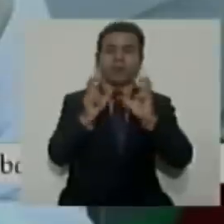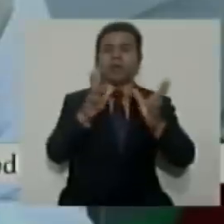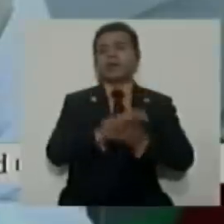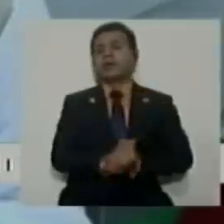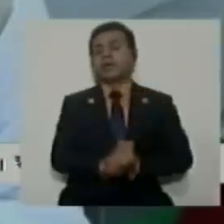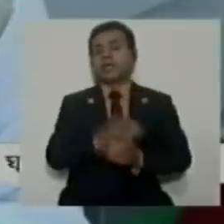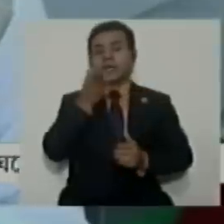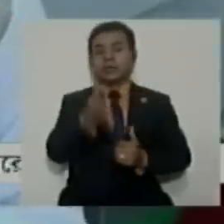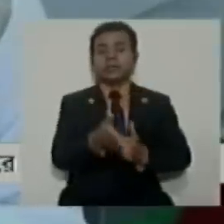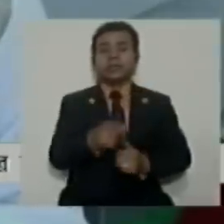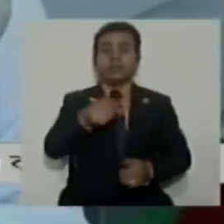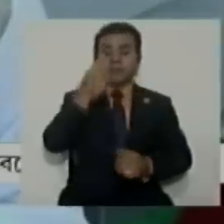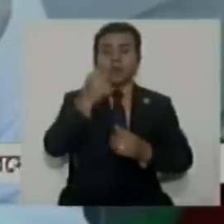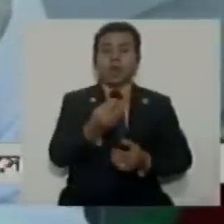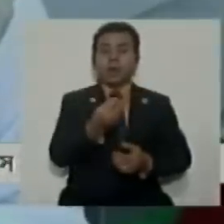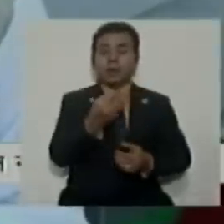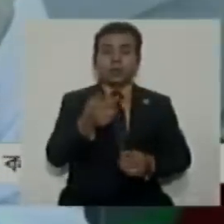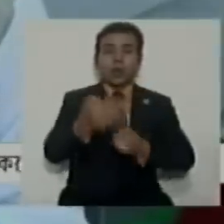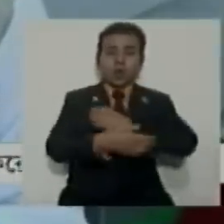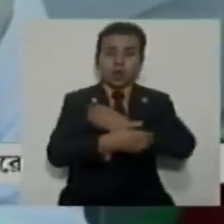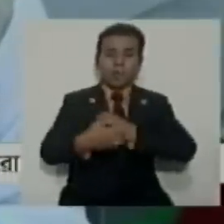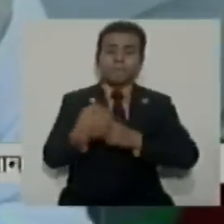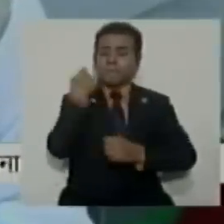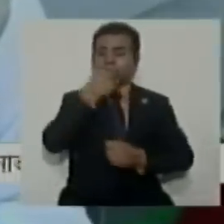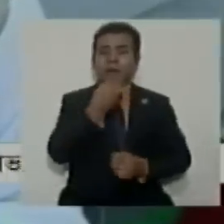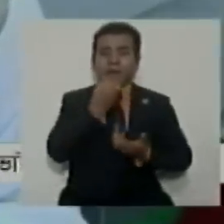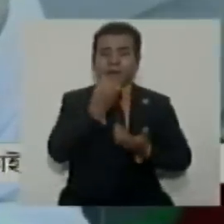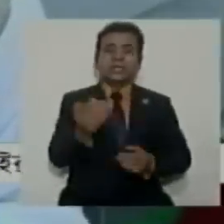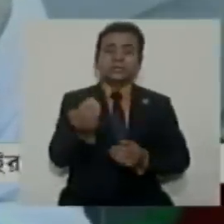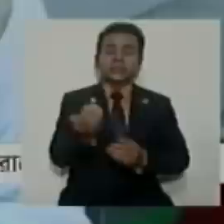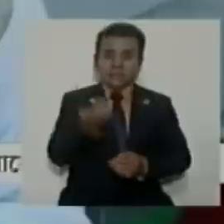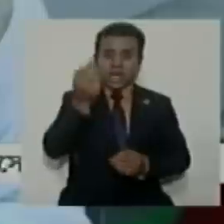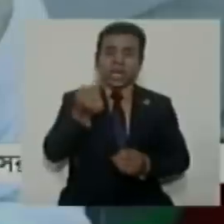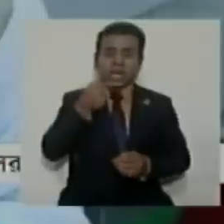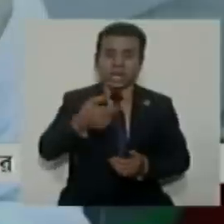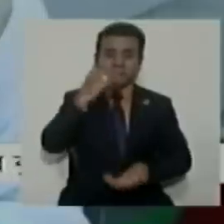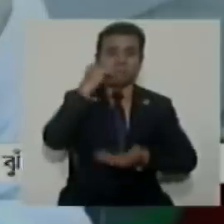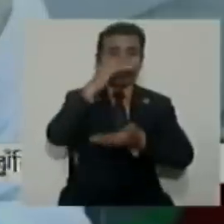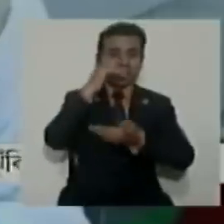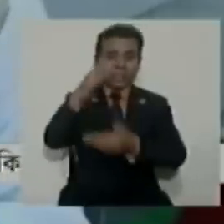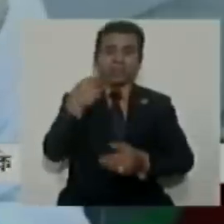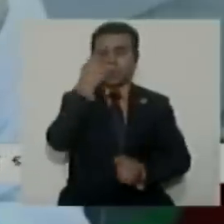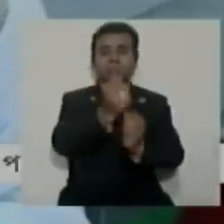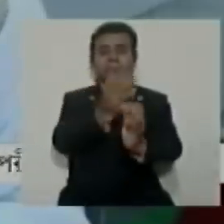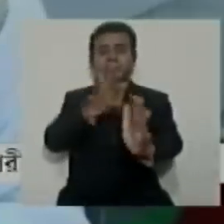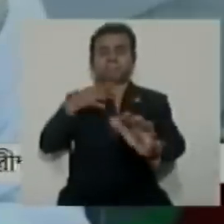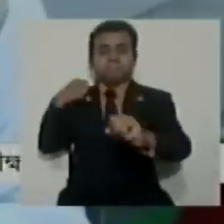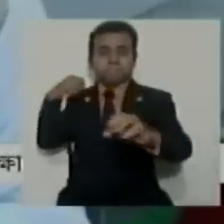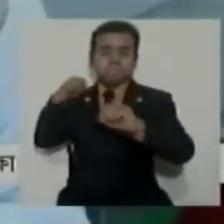আক্রান্ত হচ্ছে। এই সমস্ত কারণে ঝুঁকির আশঙ্কা বেড়ে যাচ্ছে। এ বিষয়ে অধিক গুরুত্ব দেওয়া